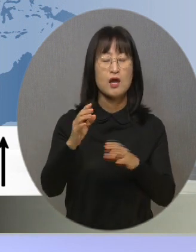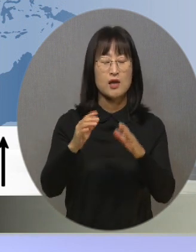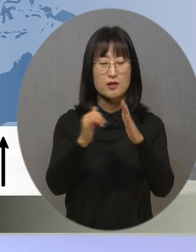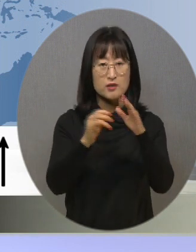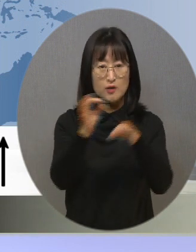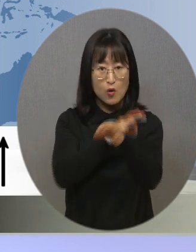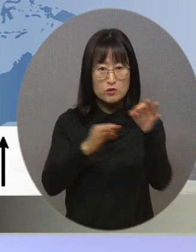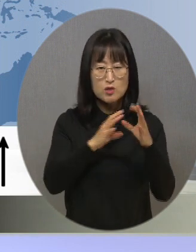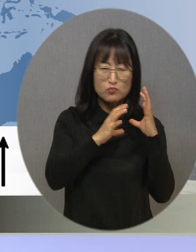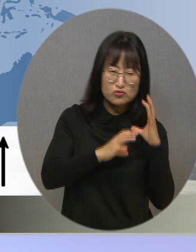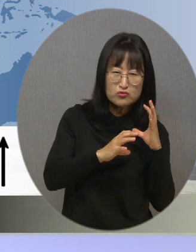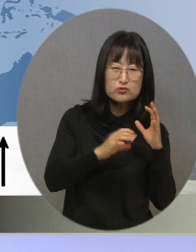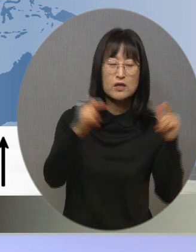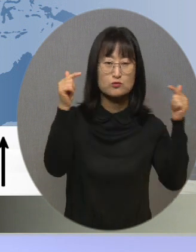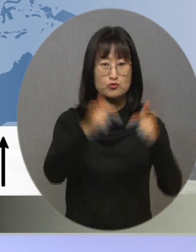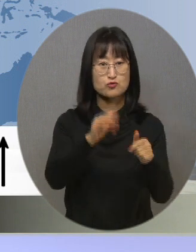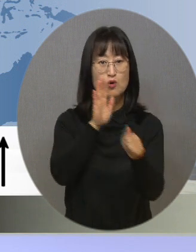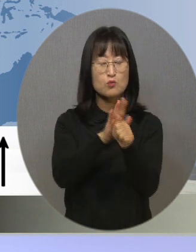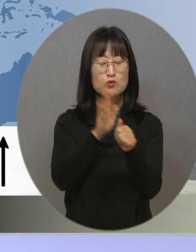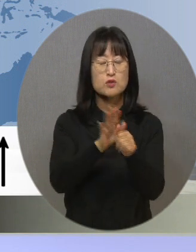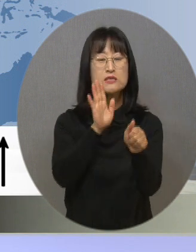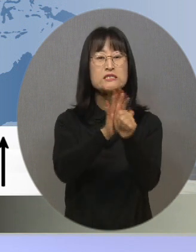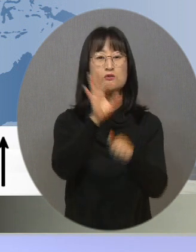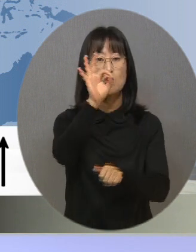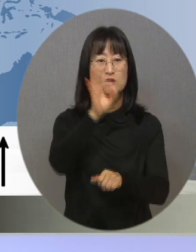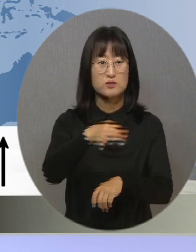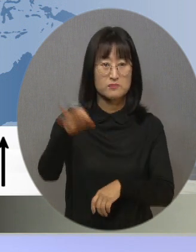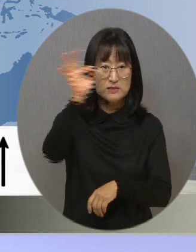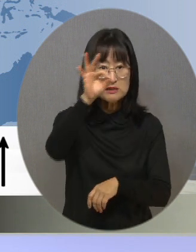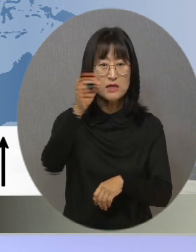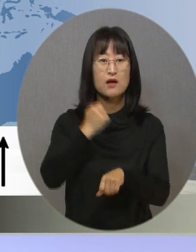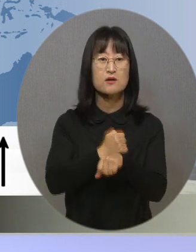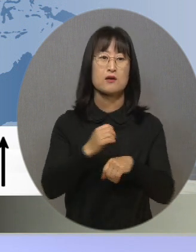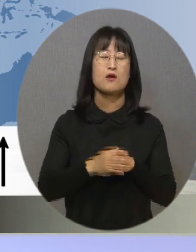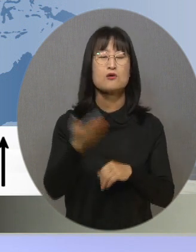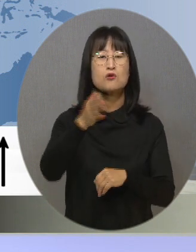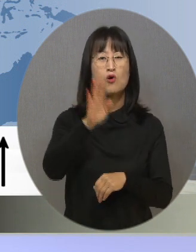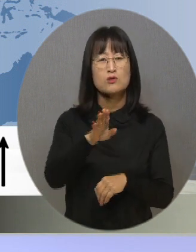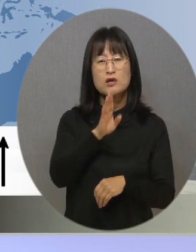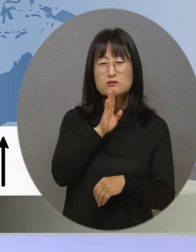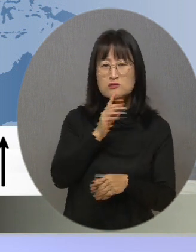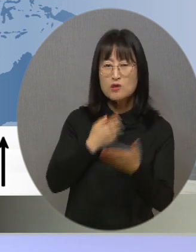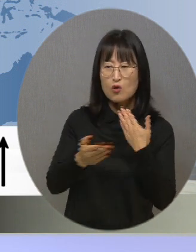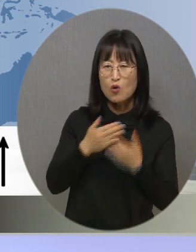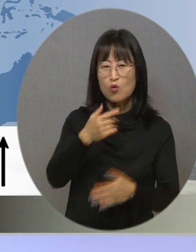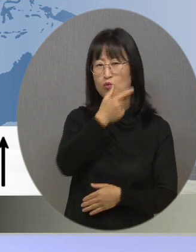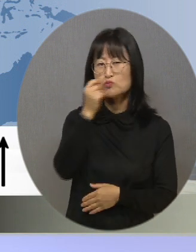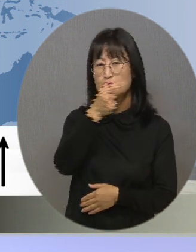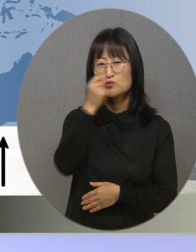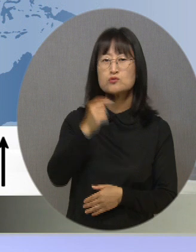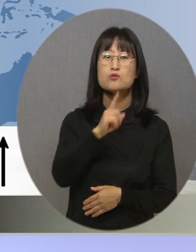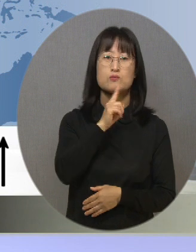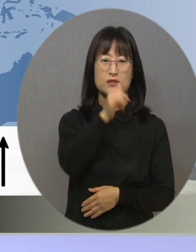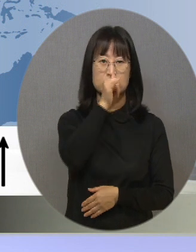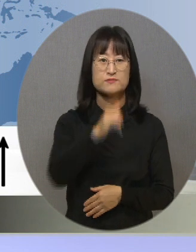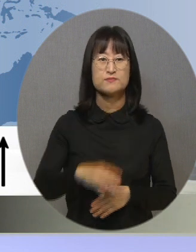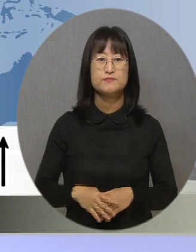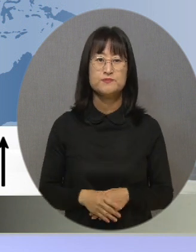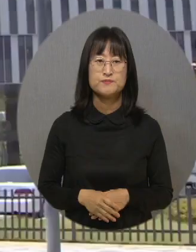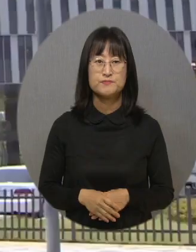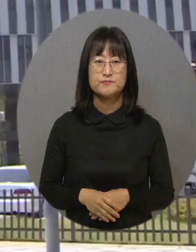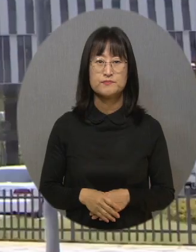부담을 줄여주고자 지원금을 인상했는데 현장에서는 체감하기 어렵다는 주장이 나왔습니다.